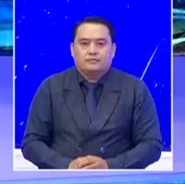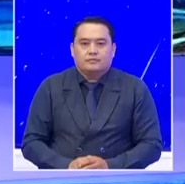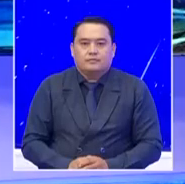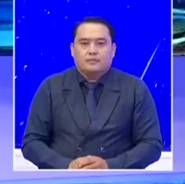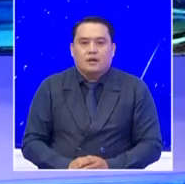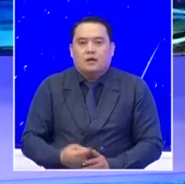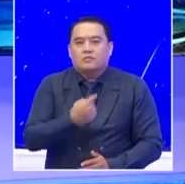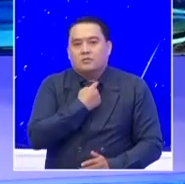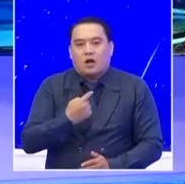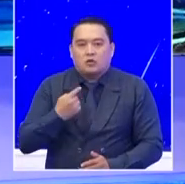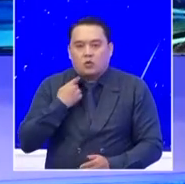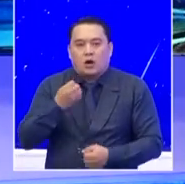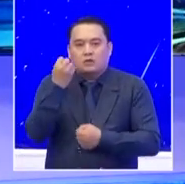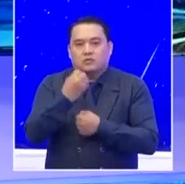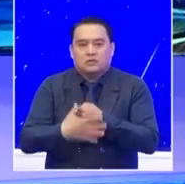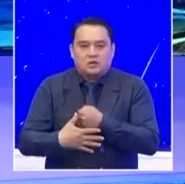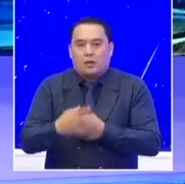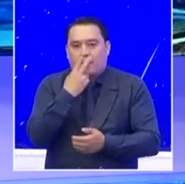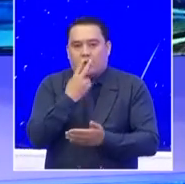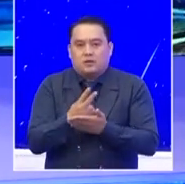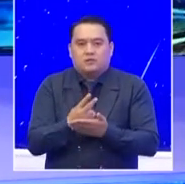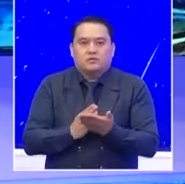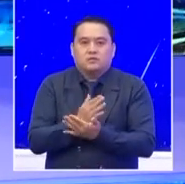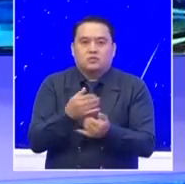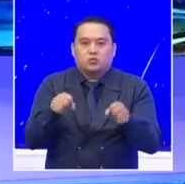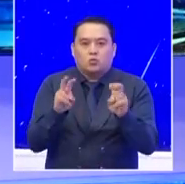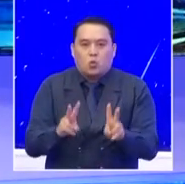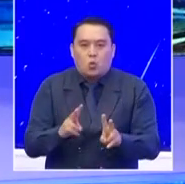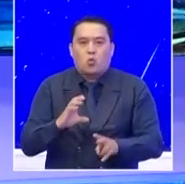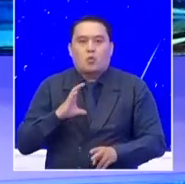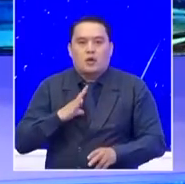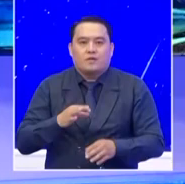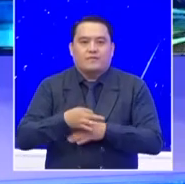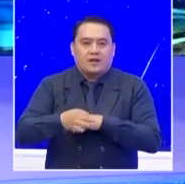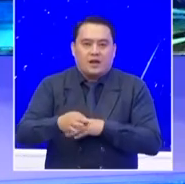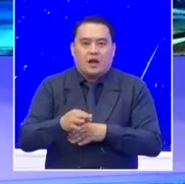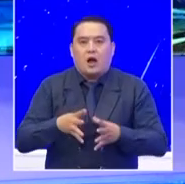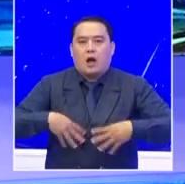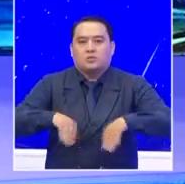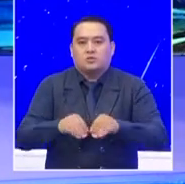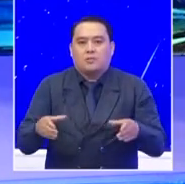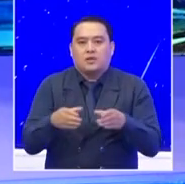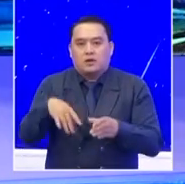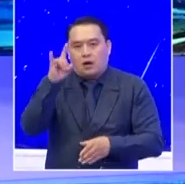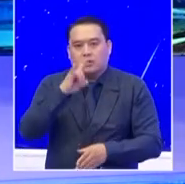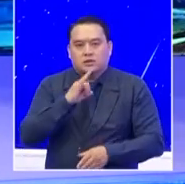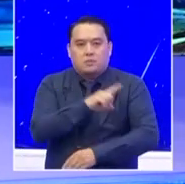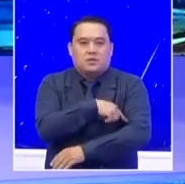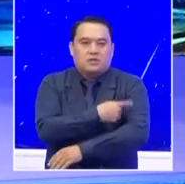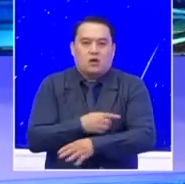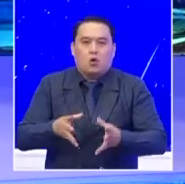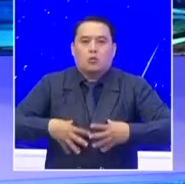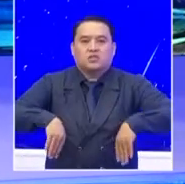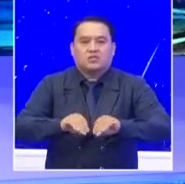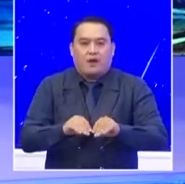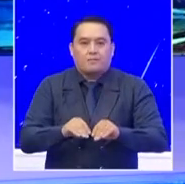атмосфера заполнила все пространство Талдыкурганского центра оказания специальных социальных услуг «Хамкор» и филиала общественного объединения «Казахское